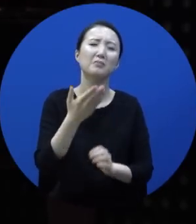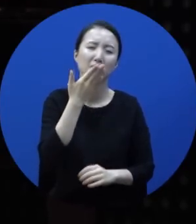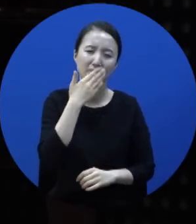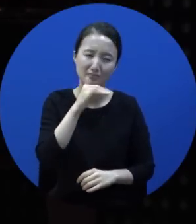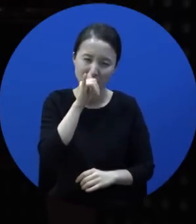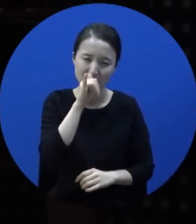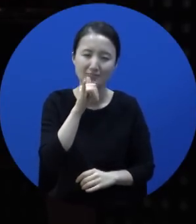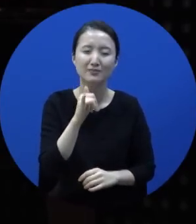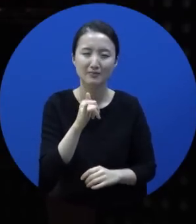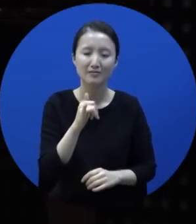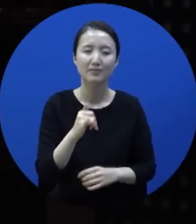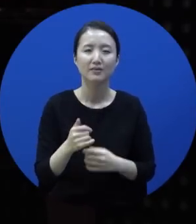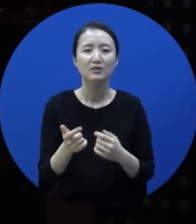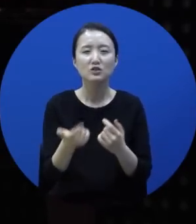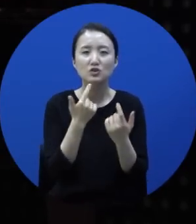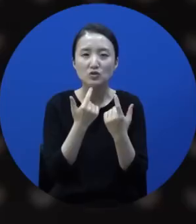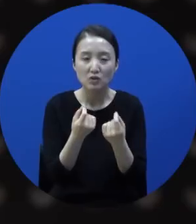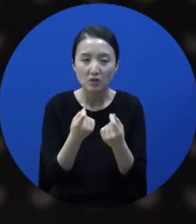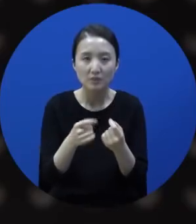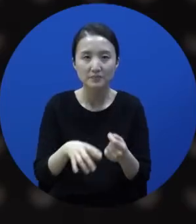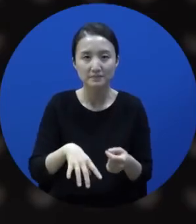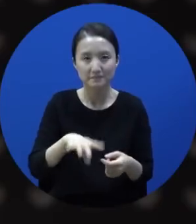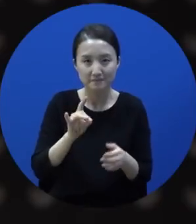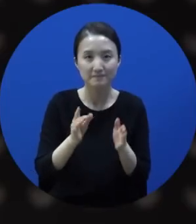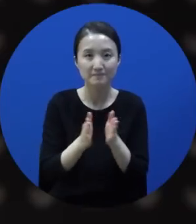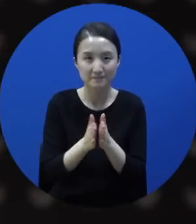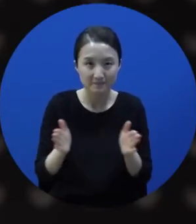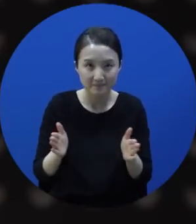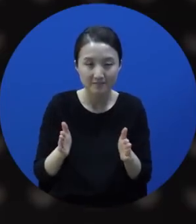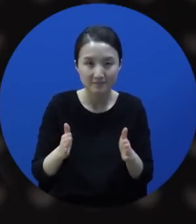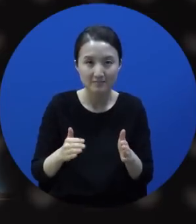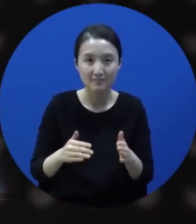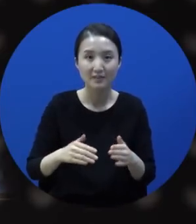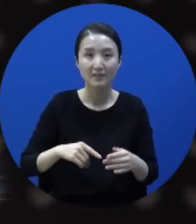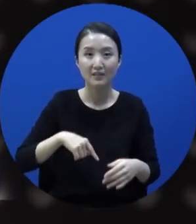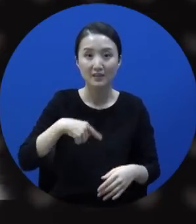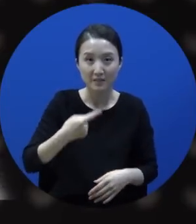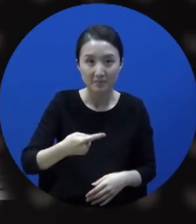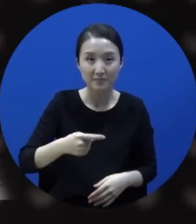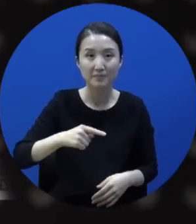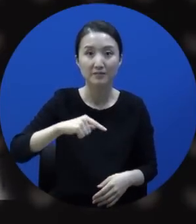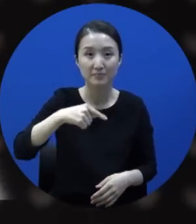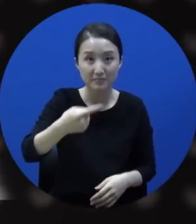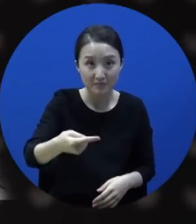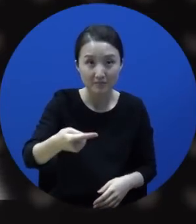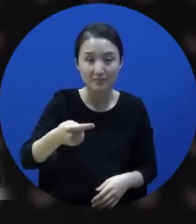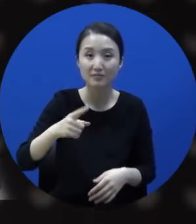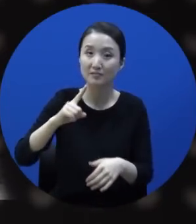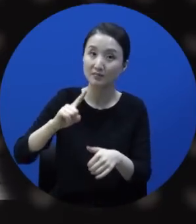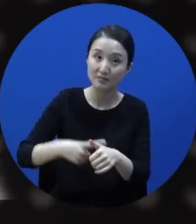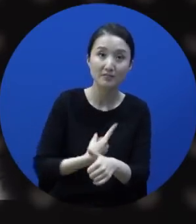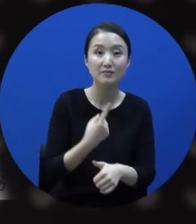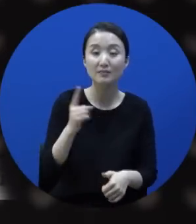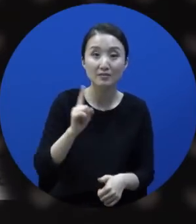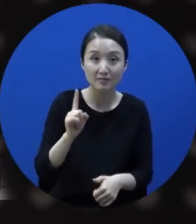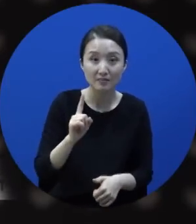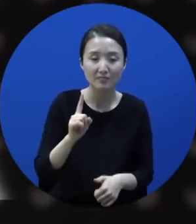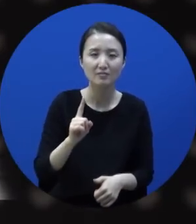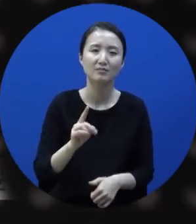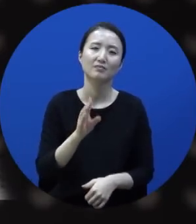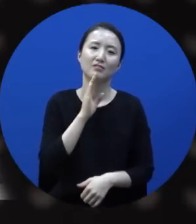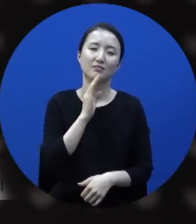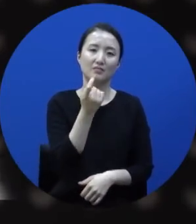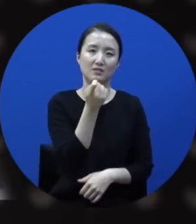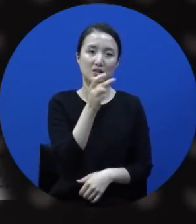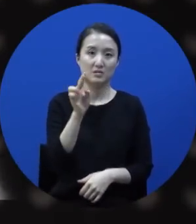되거든요. 그럼 그렇게 출발을 하다가 나중에 만약에 내가 이런 목표한 그 드라마를 좋아하는 사람이라면